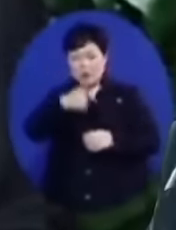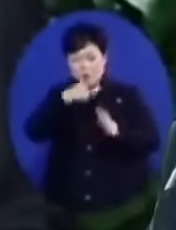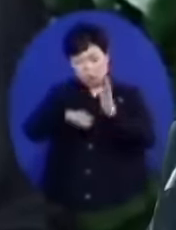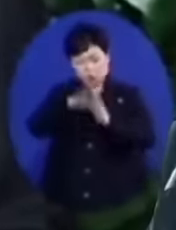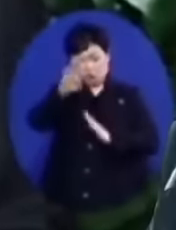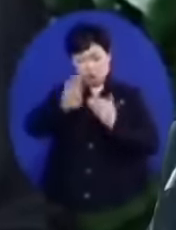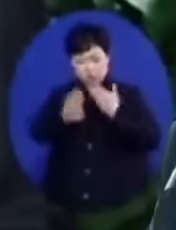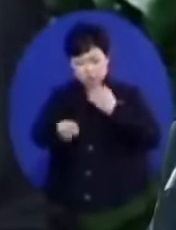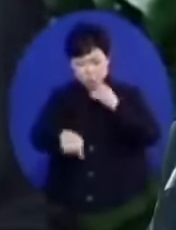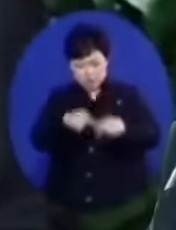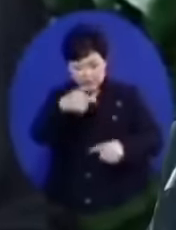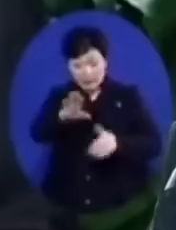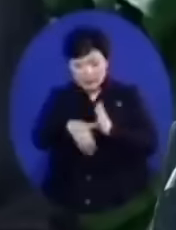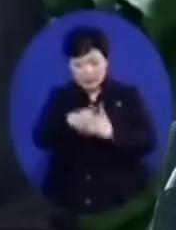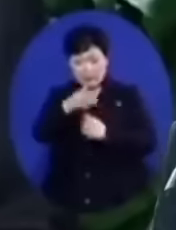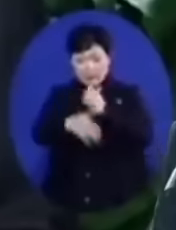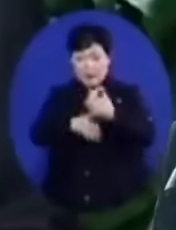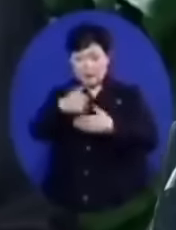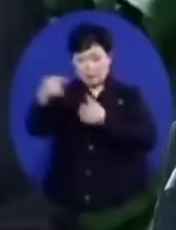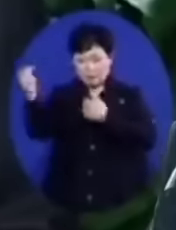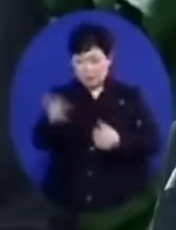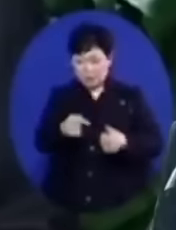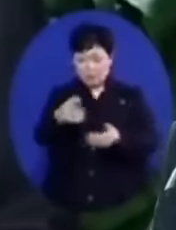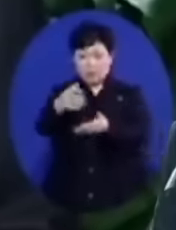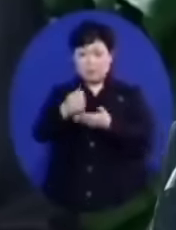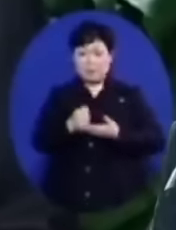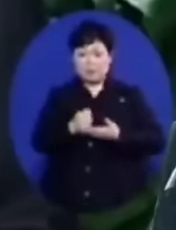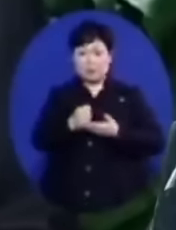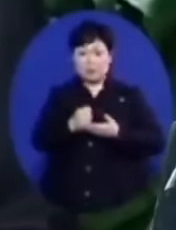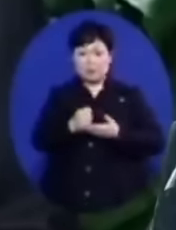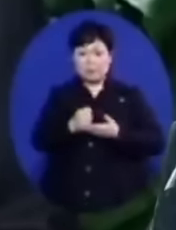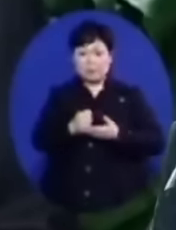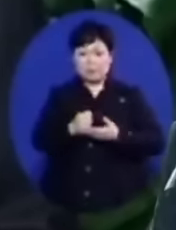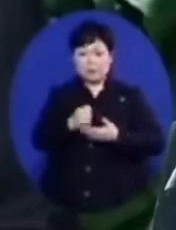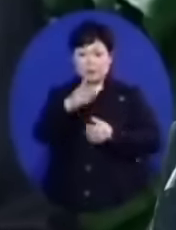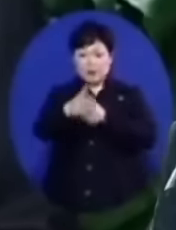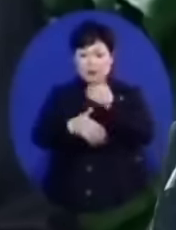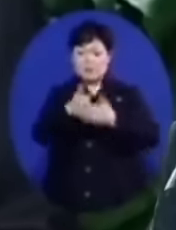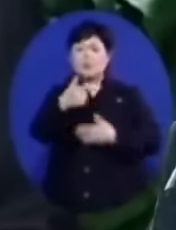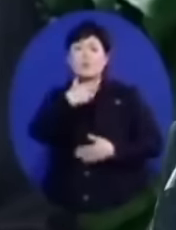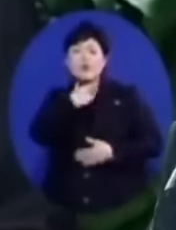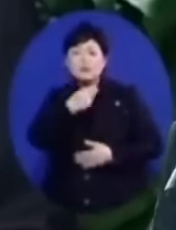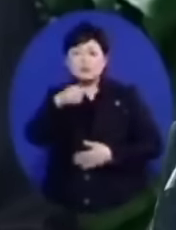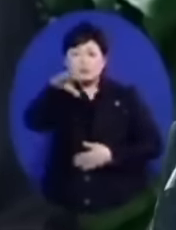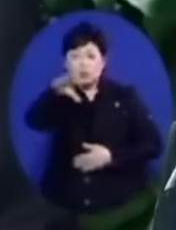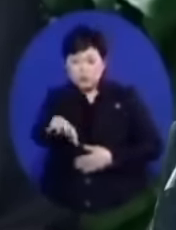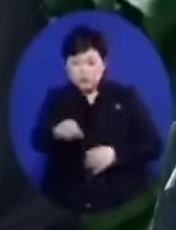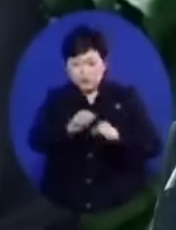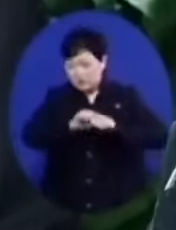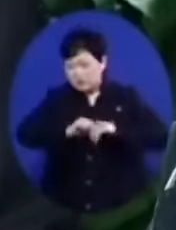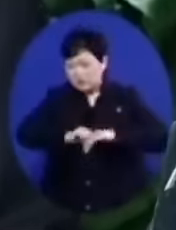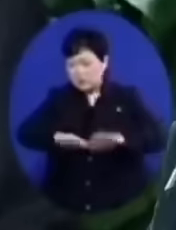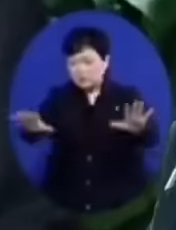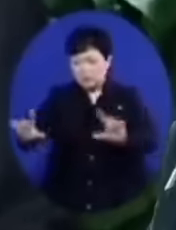때 하나님의 지시를 받고 지구에 하나님이 원하시는 곳에 흩어져 살아야